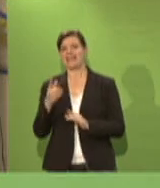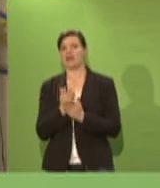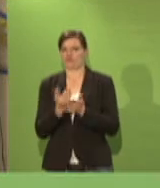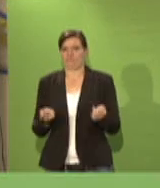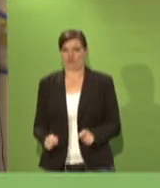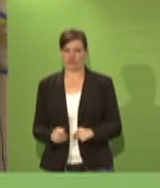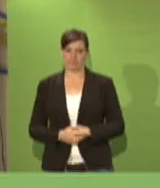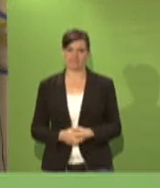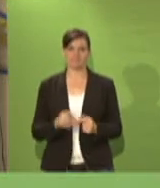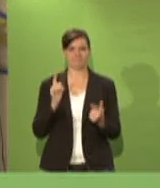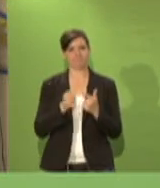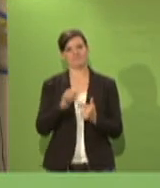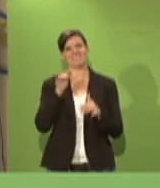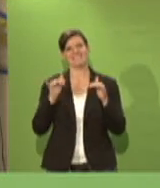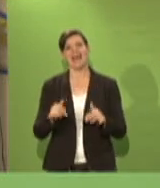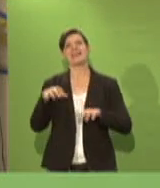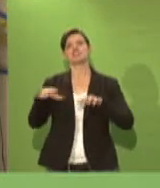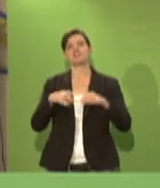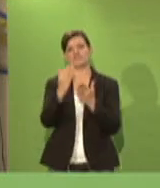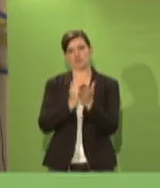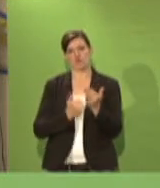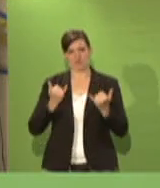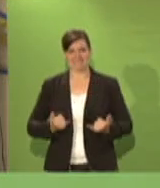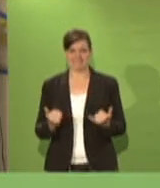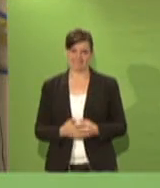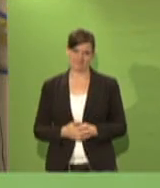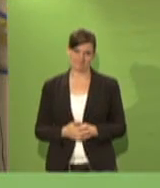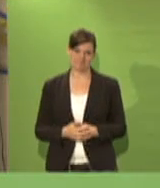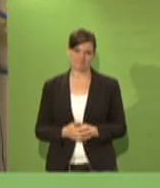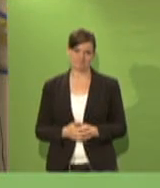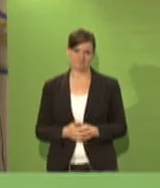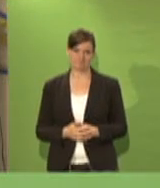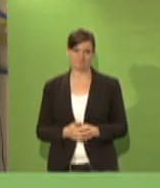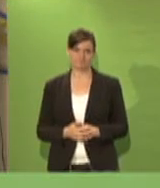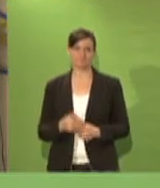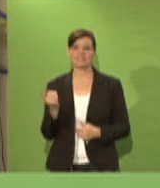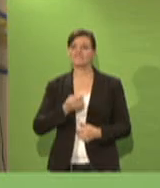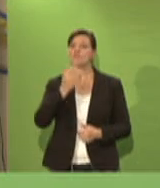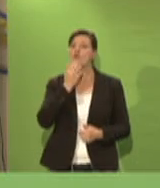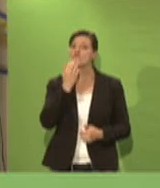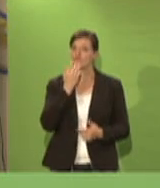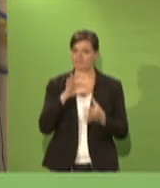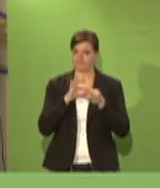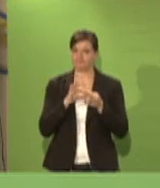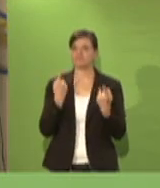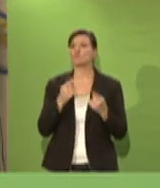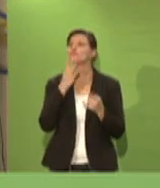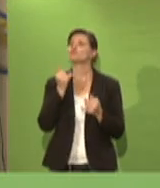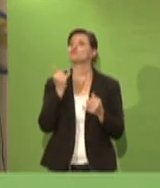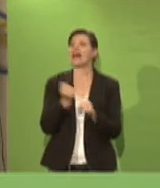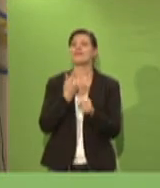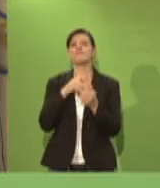Ebenso haben wir uns eine Geschäftsordnung gegeben. Wir hoffen, dass sich der gewünschte Effekt der Vereinfachung